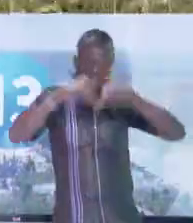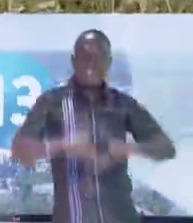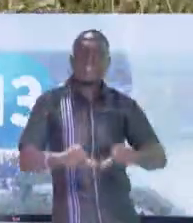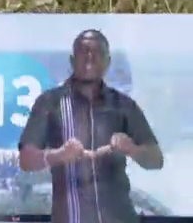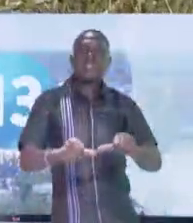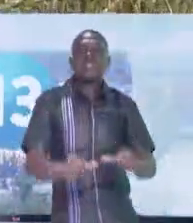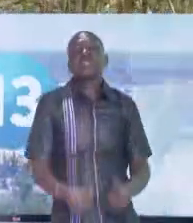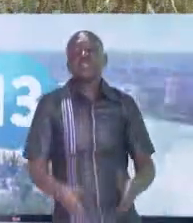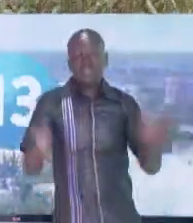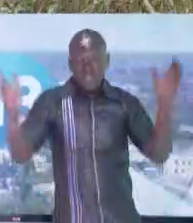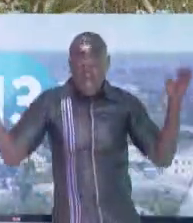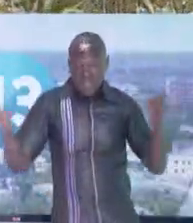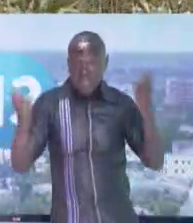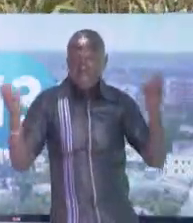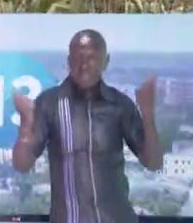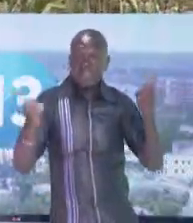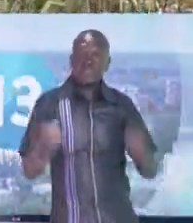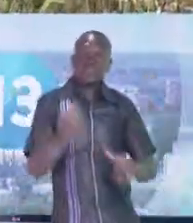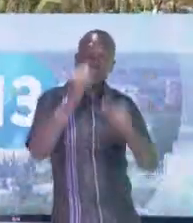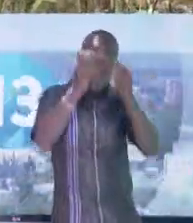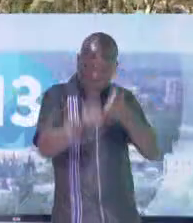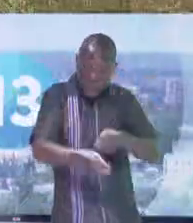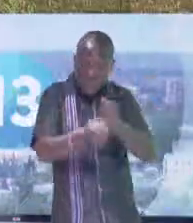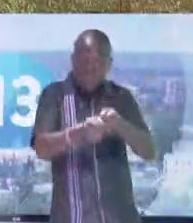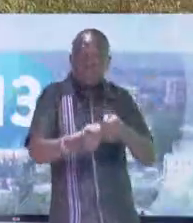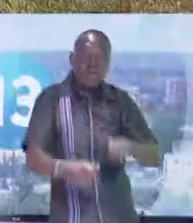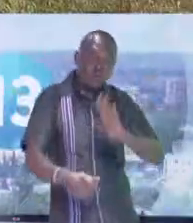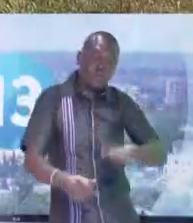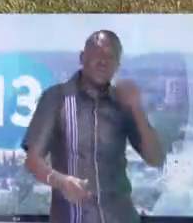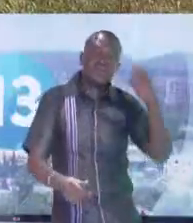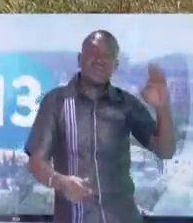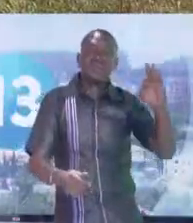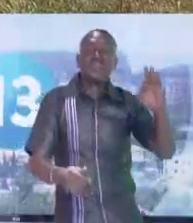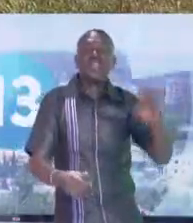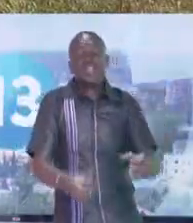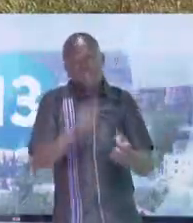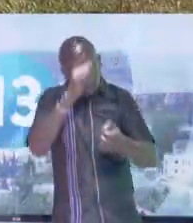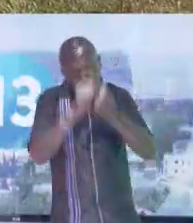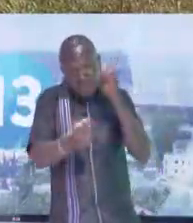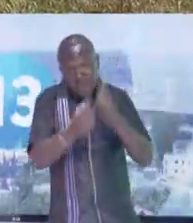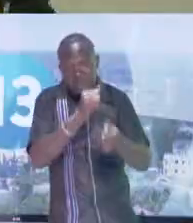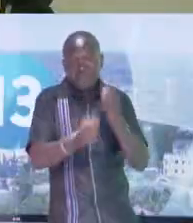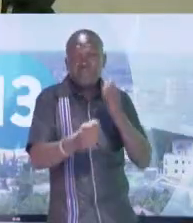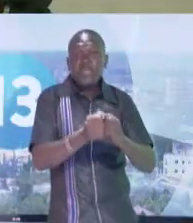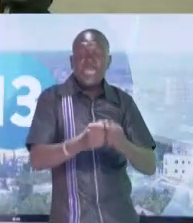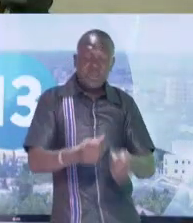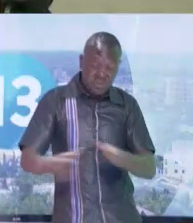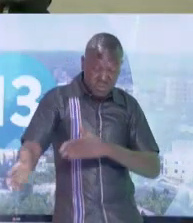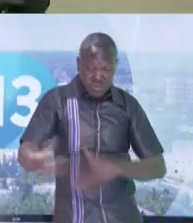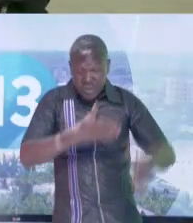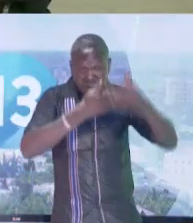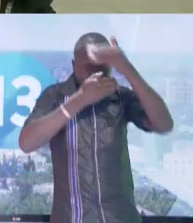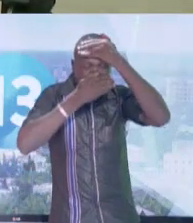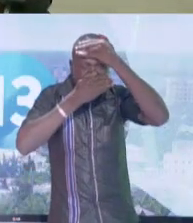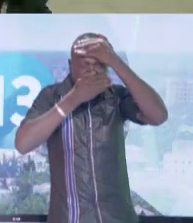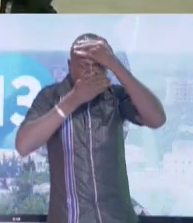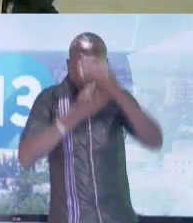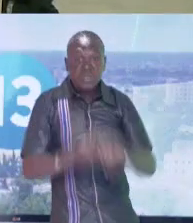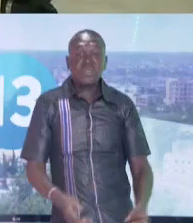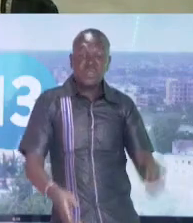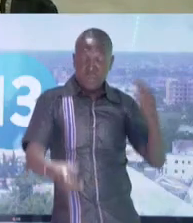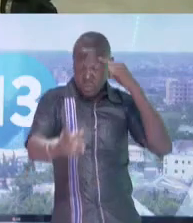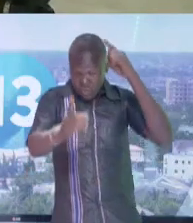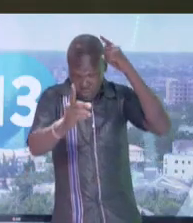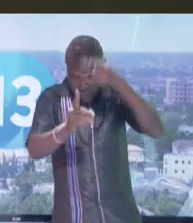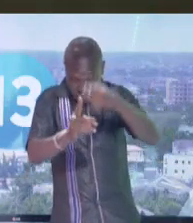et au pastoralisme au Burkina Faso peut être un facteur d'aggravation de la menace terroriste, selon les initiateurs de